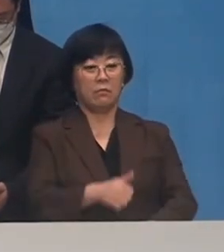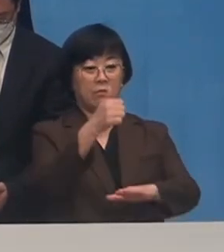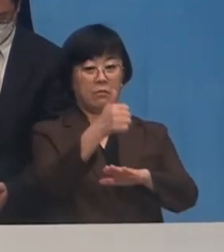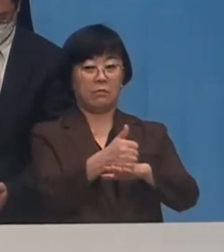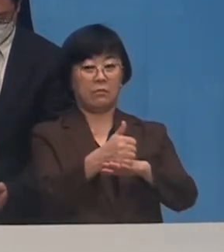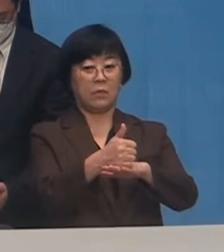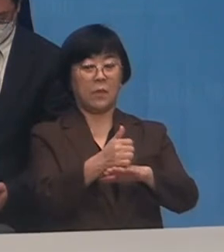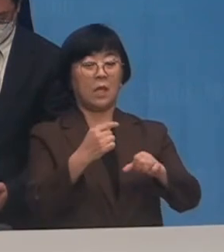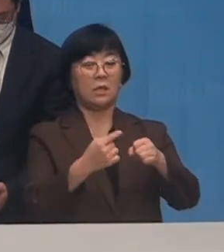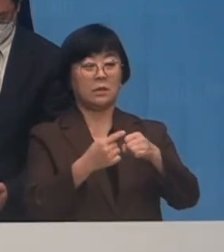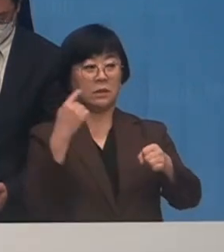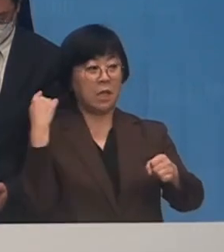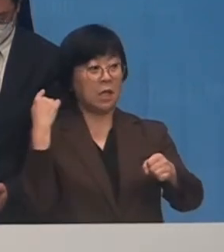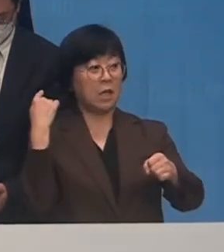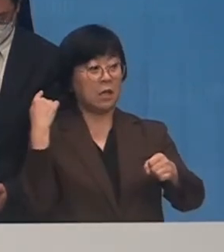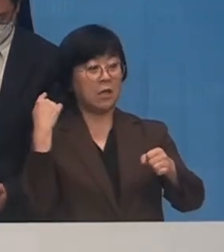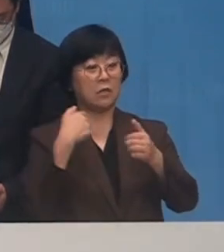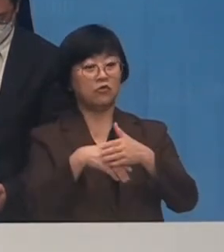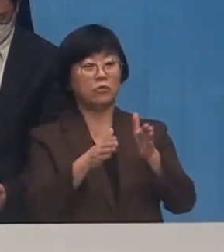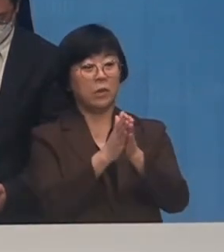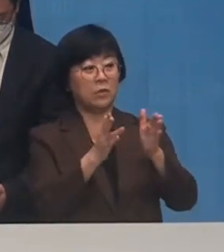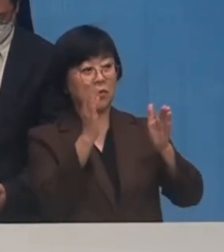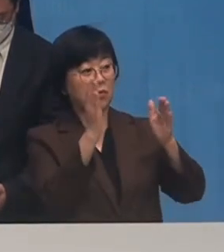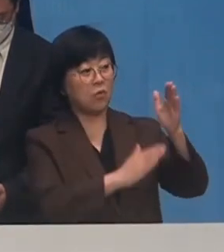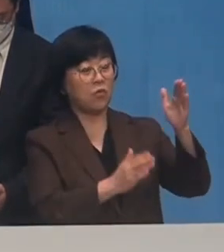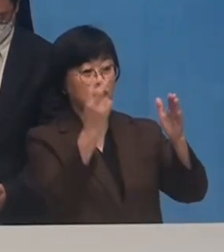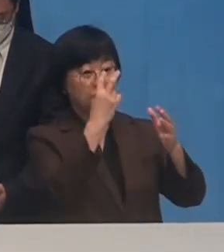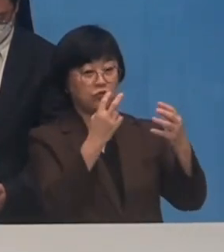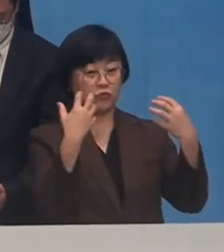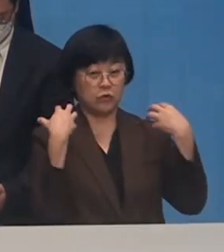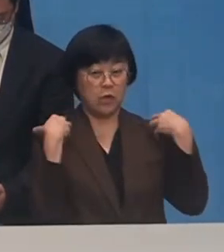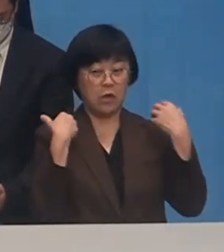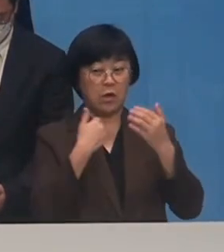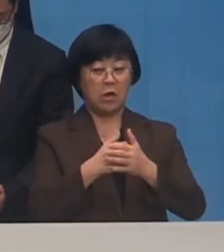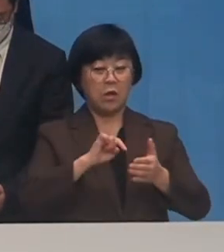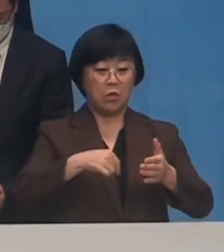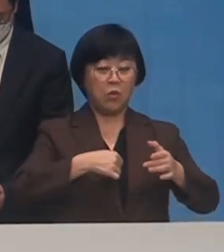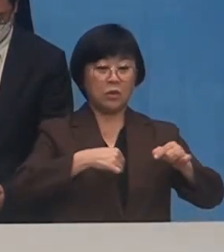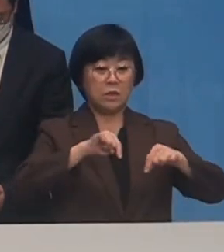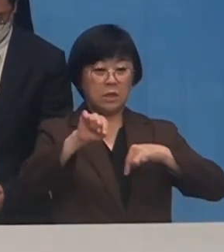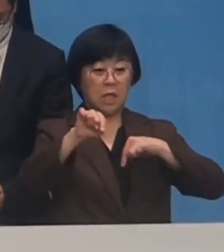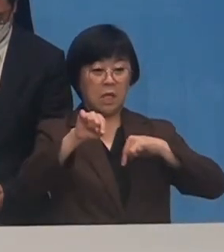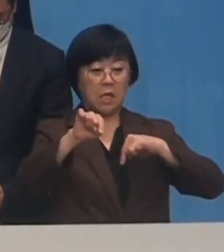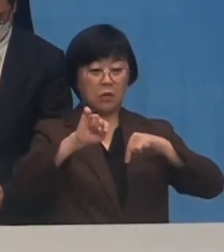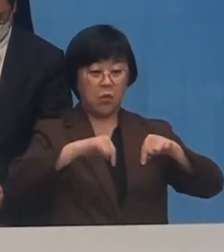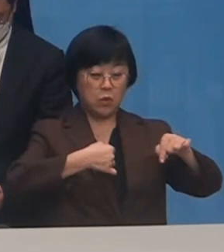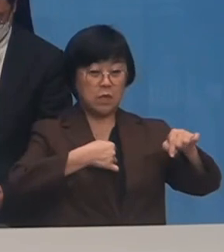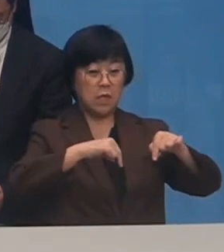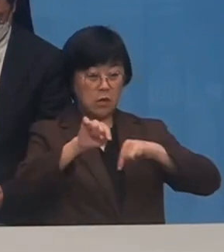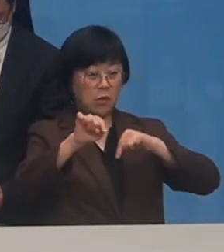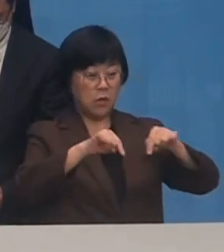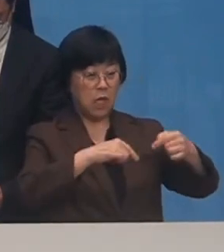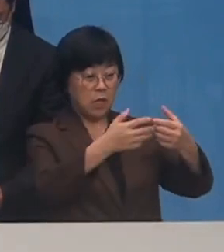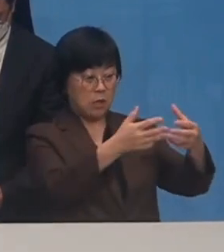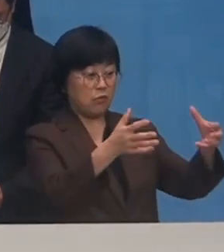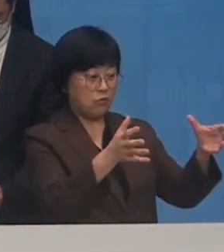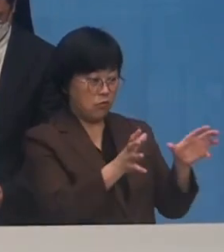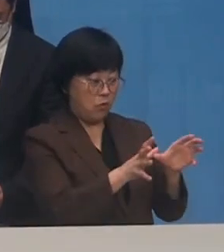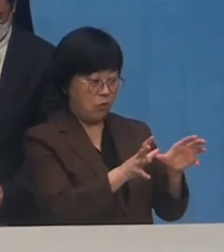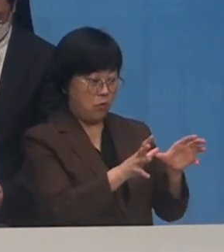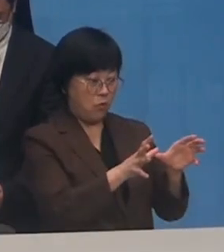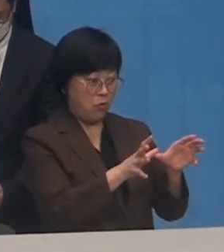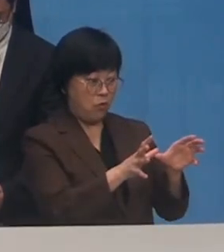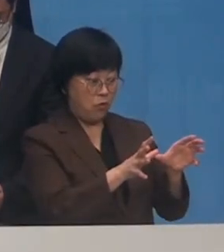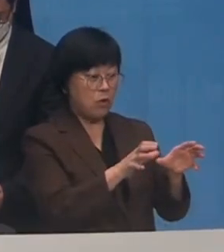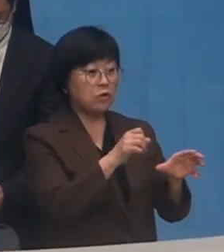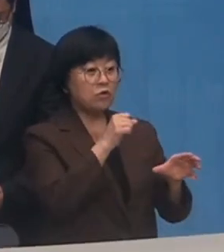결국 작년에 출범했던 공수처는 독재 정권의 독재기구로